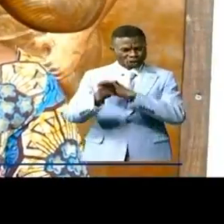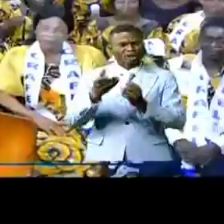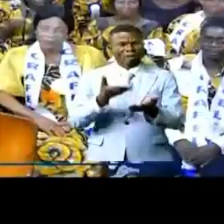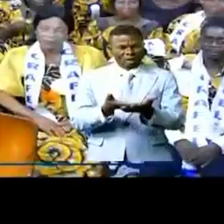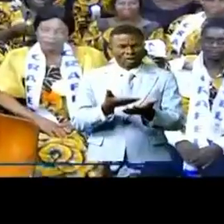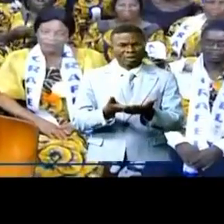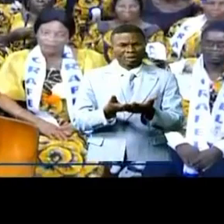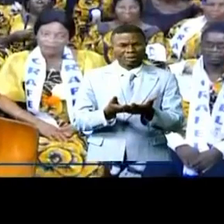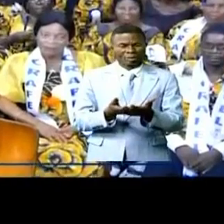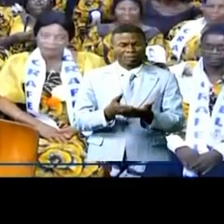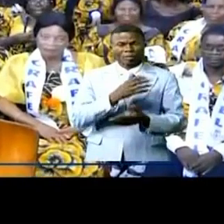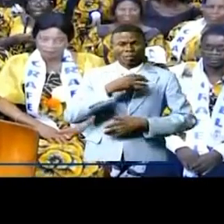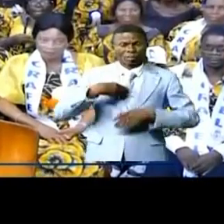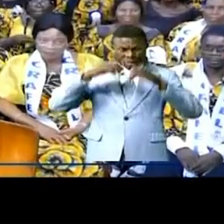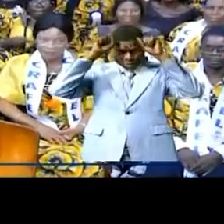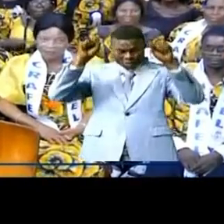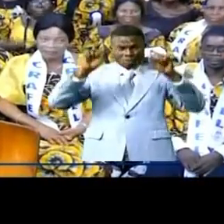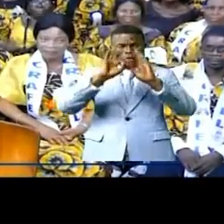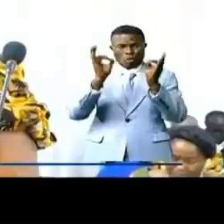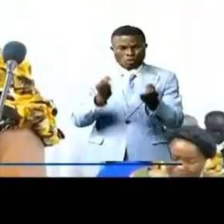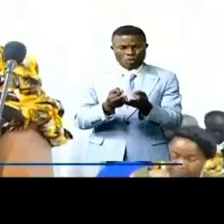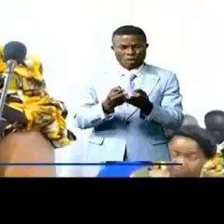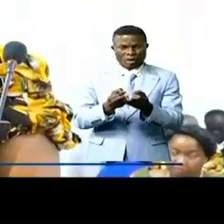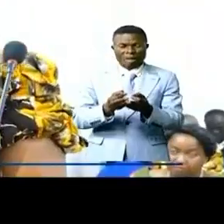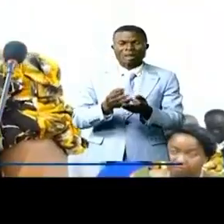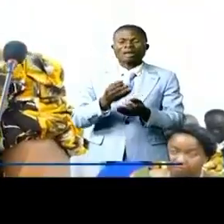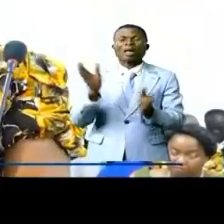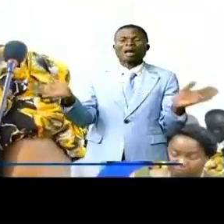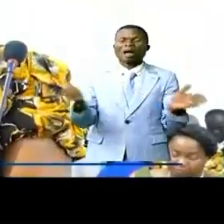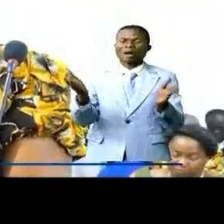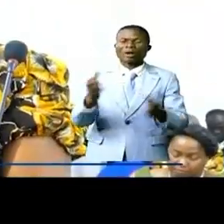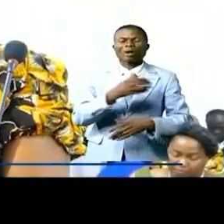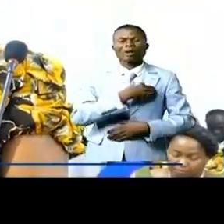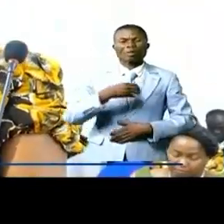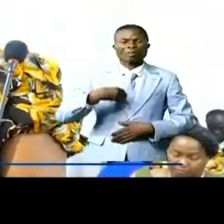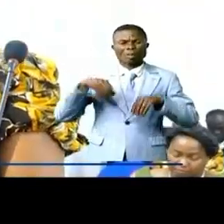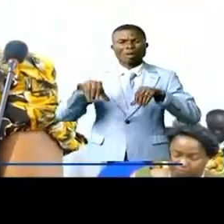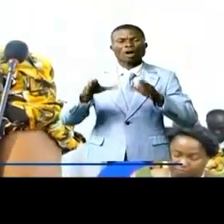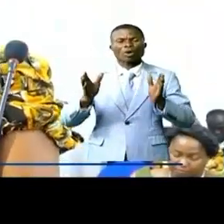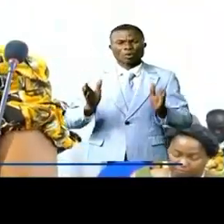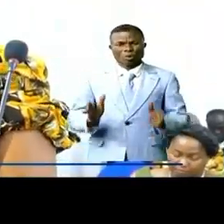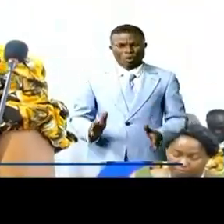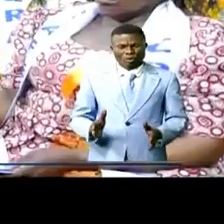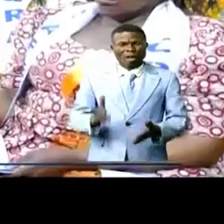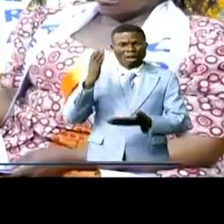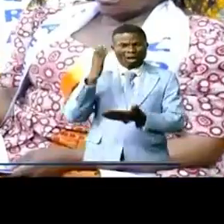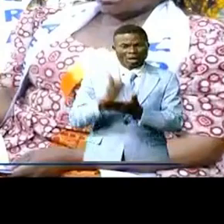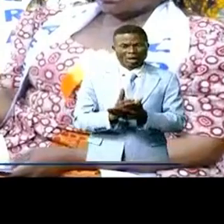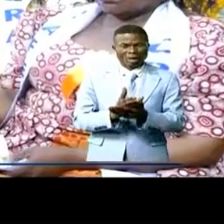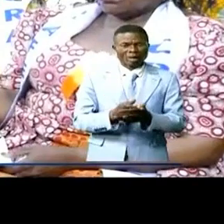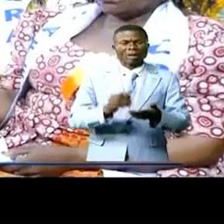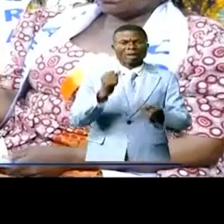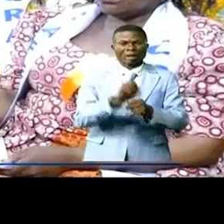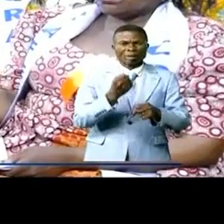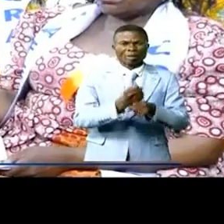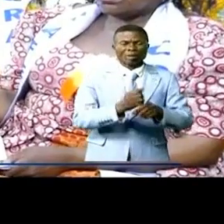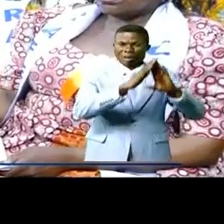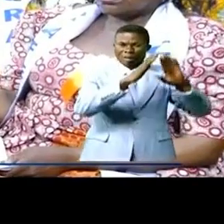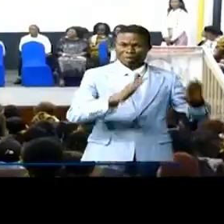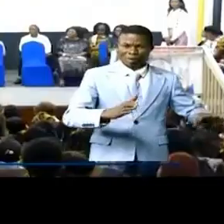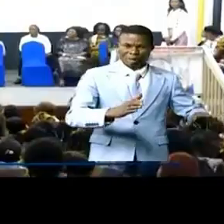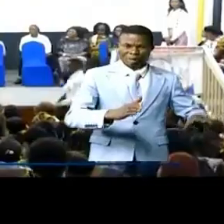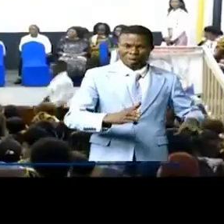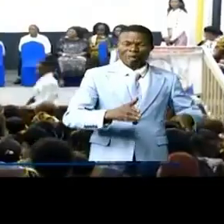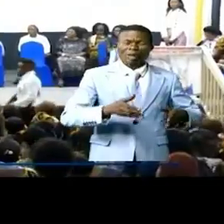la présidente du trapel dans son speech a exhorté le femme congolaise a quitté les deux mains des l'amateurisme